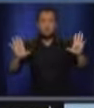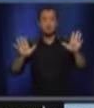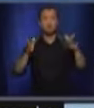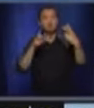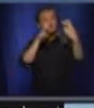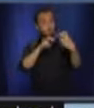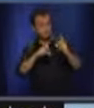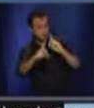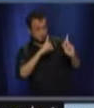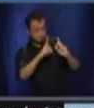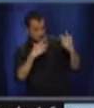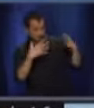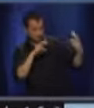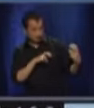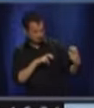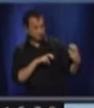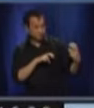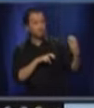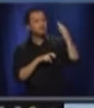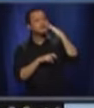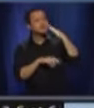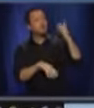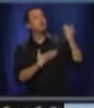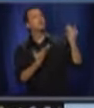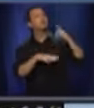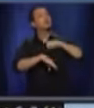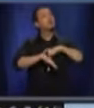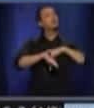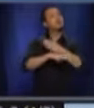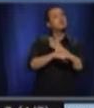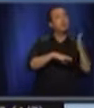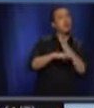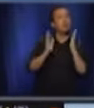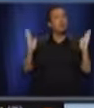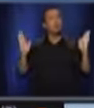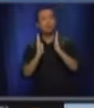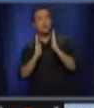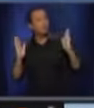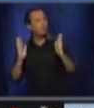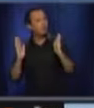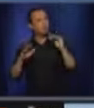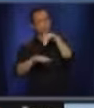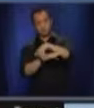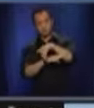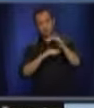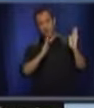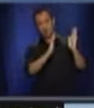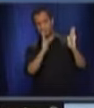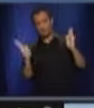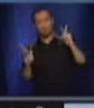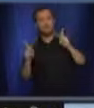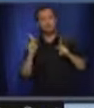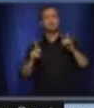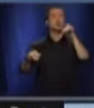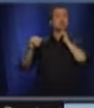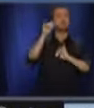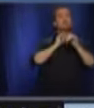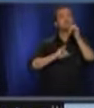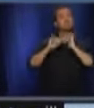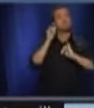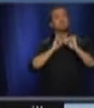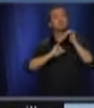où il se passe vraiment un changement, là, puis je vais le dire comme ça, dans le comportement des gens, c'est après 11 heures,